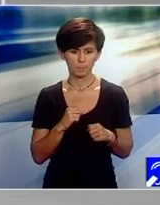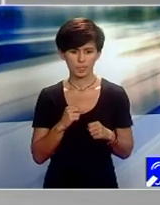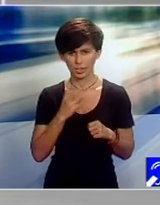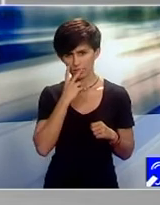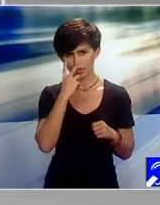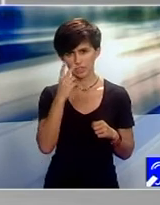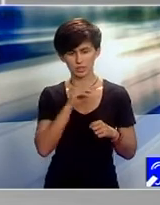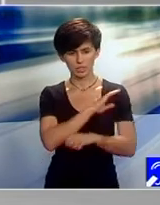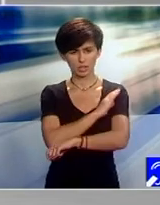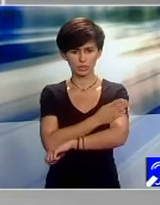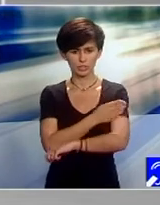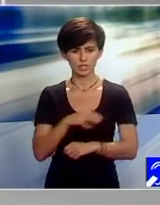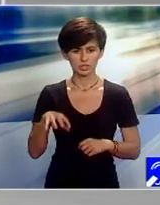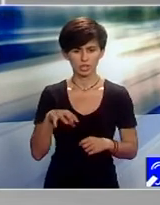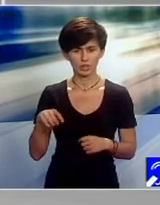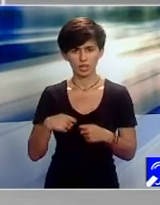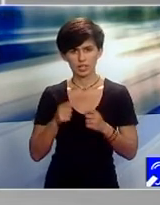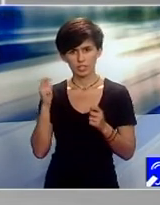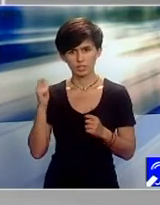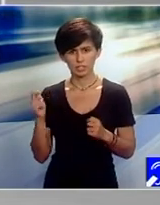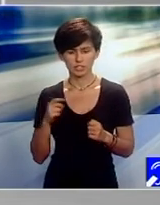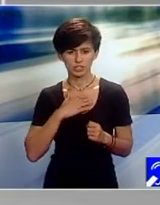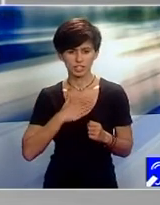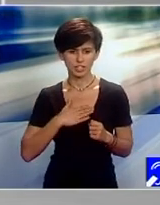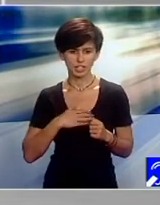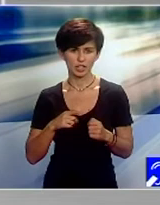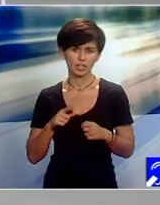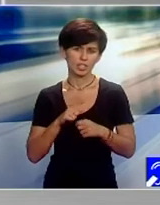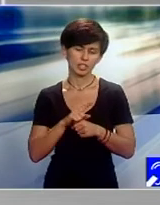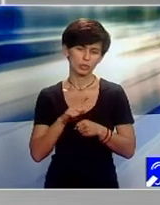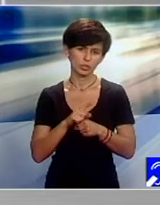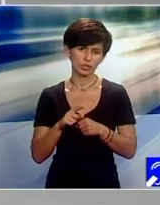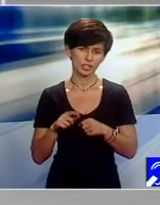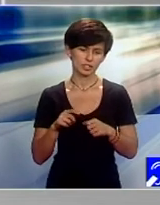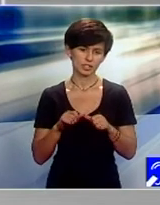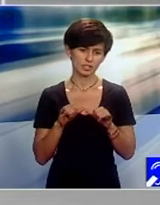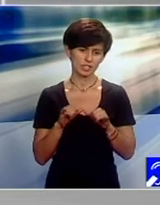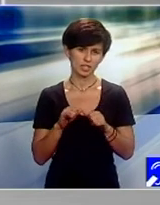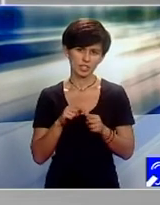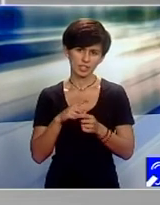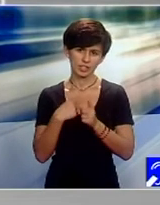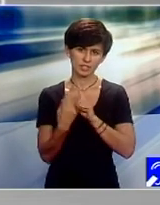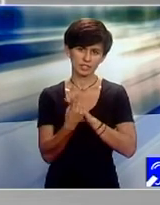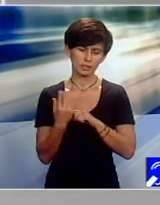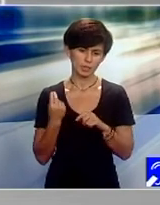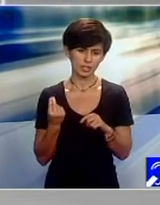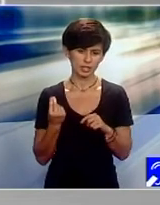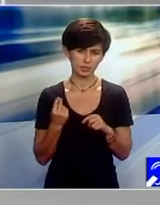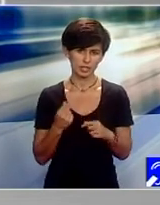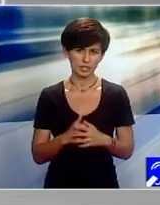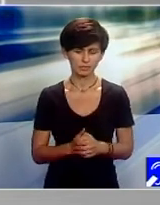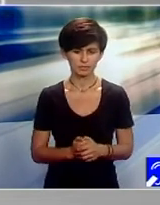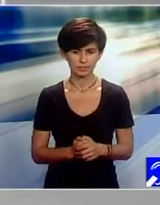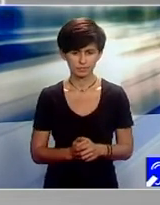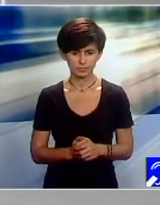vedem la autoritățile locale în toată țara și de-aia am vrea lucrurile să se miște în direcția bună, dar într-un mod coerent, nu așa haotic, declarativ sau improvizat cum